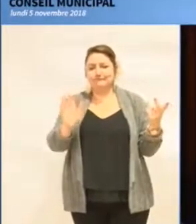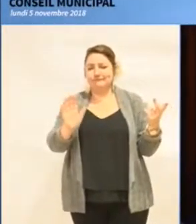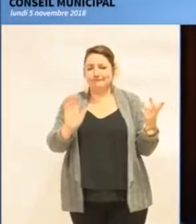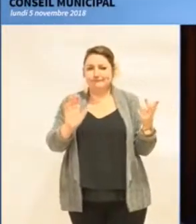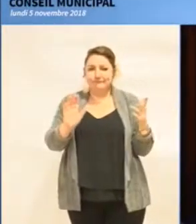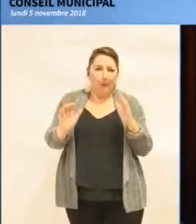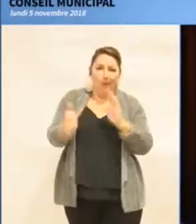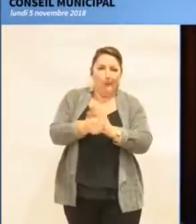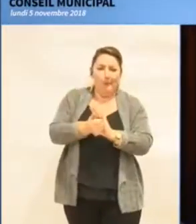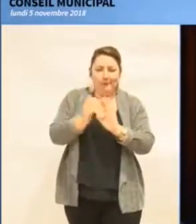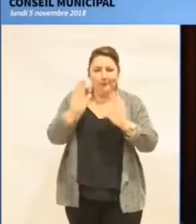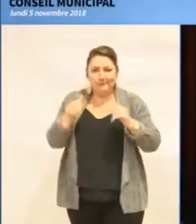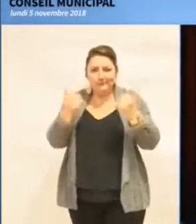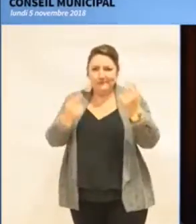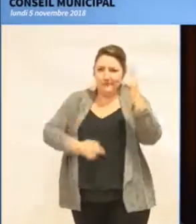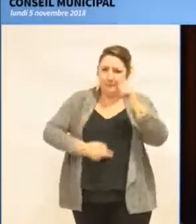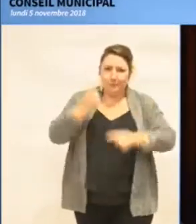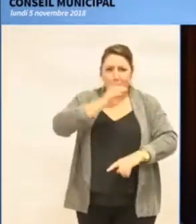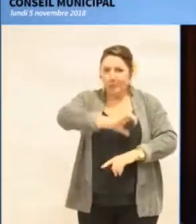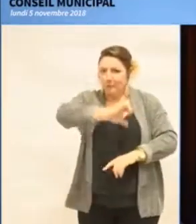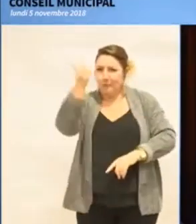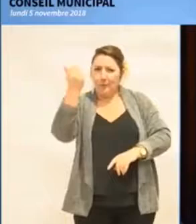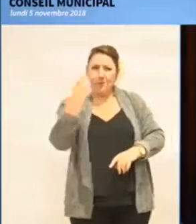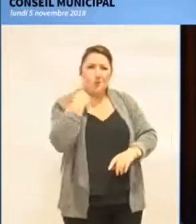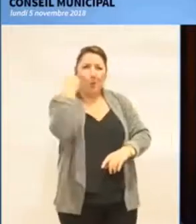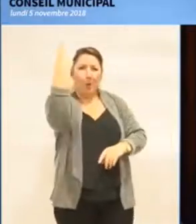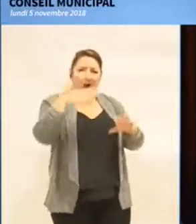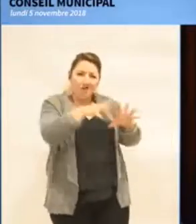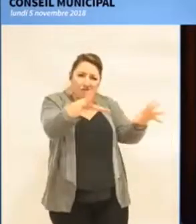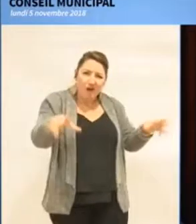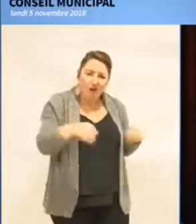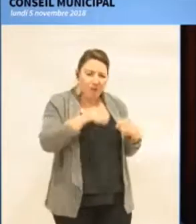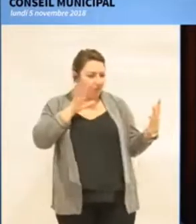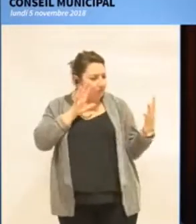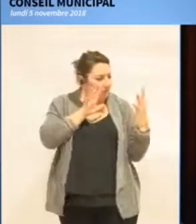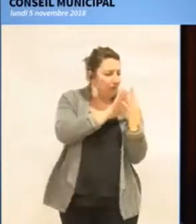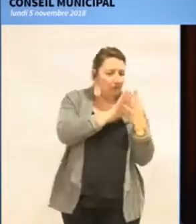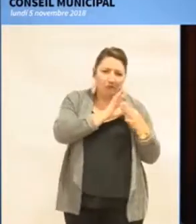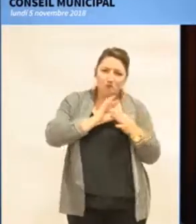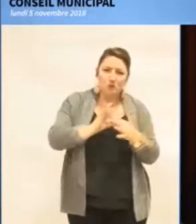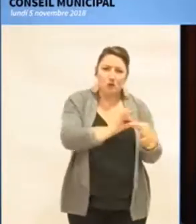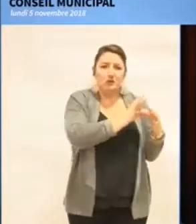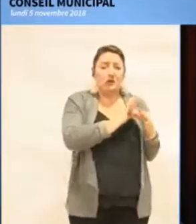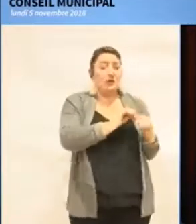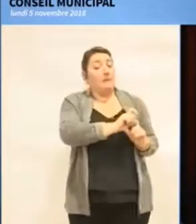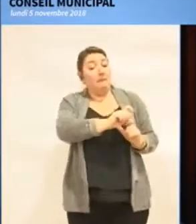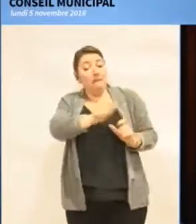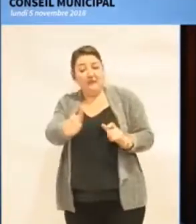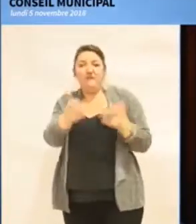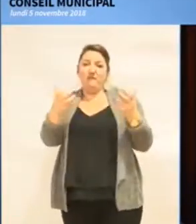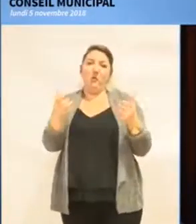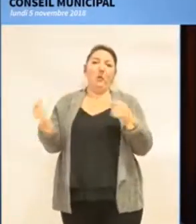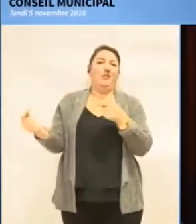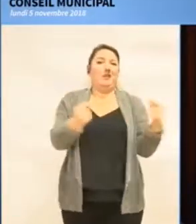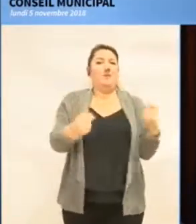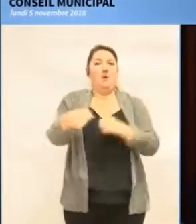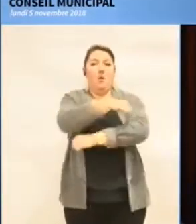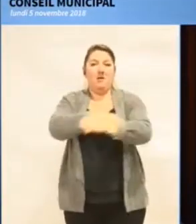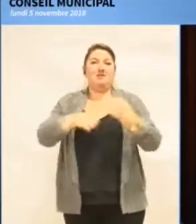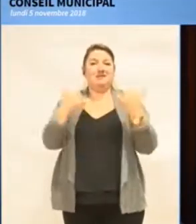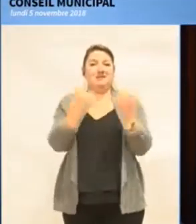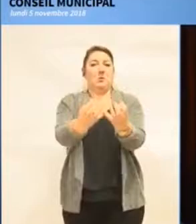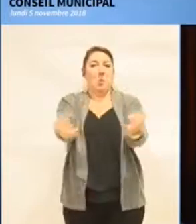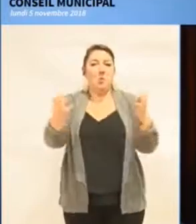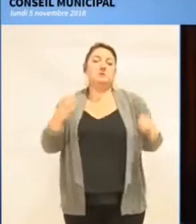ensuite voir comment nous pouvions organiser un débat ici, au sein du conseil municipal, ce que nous avons